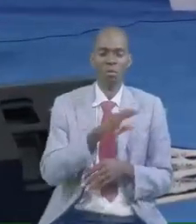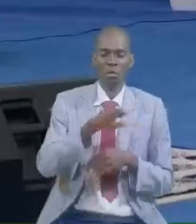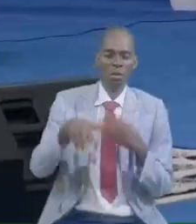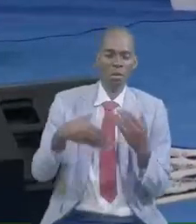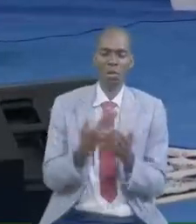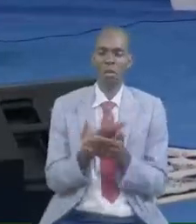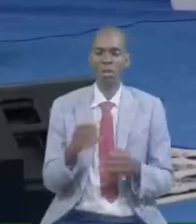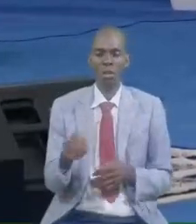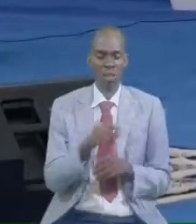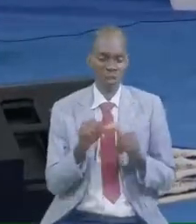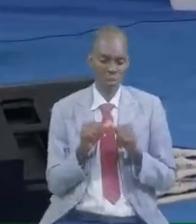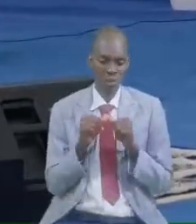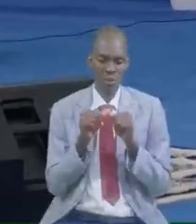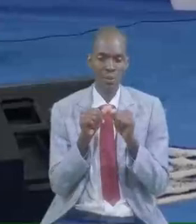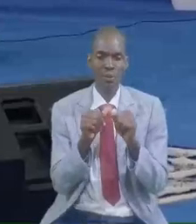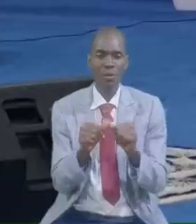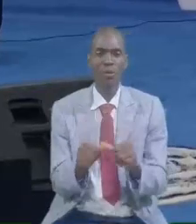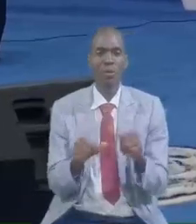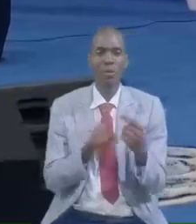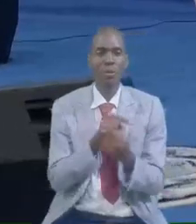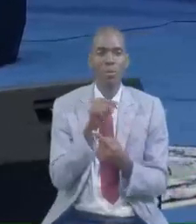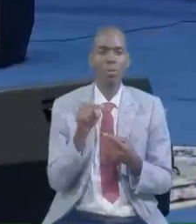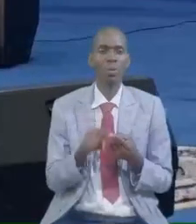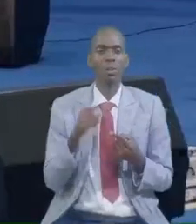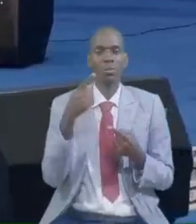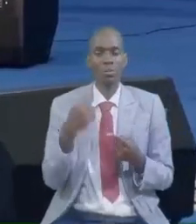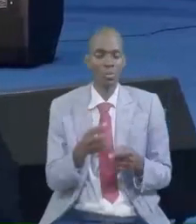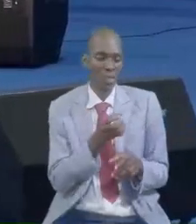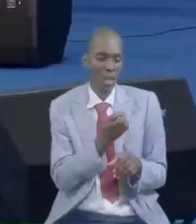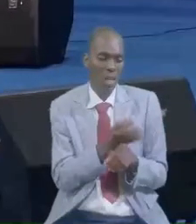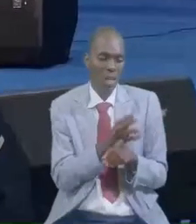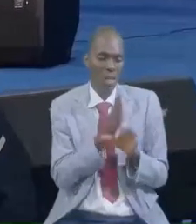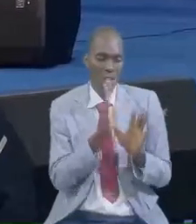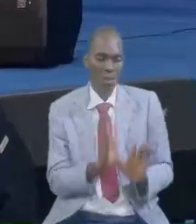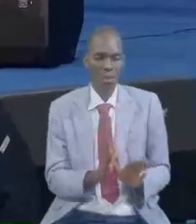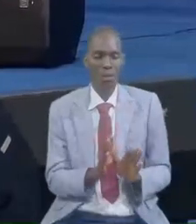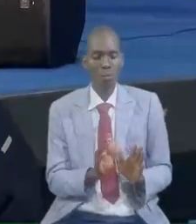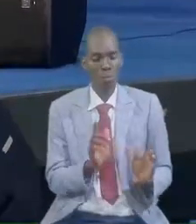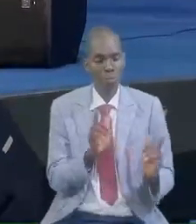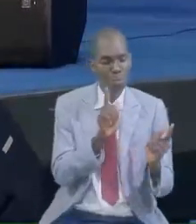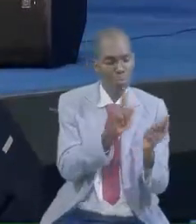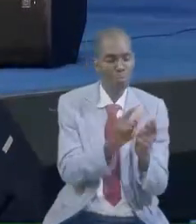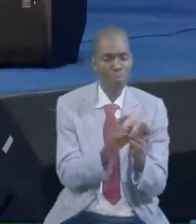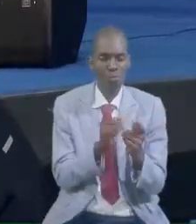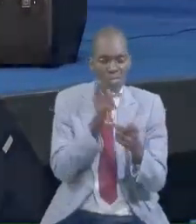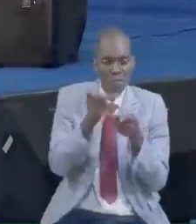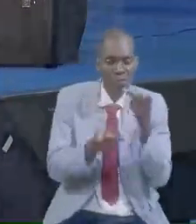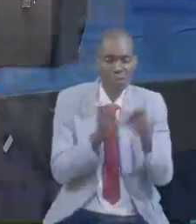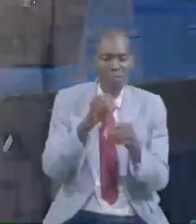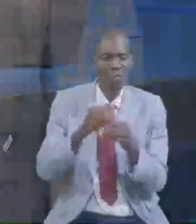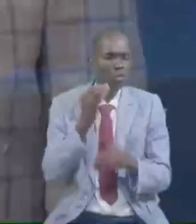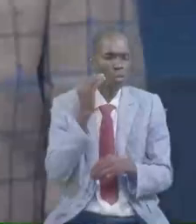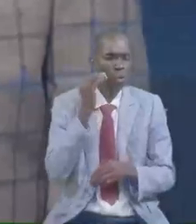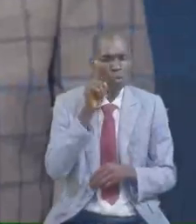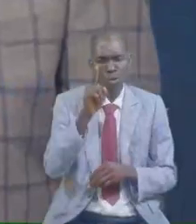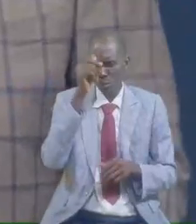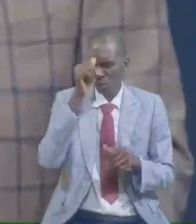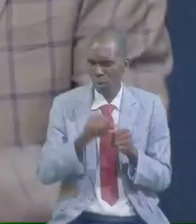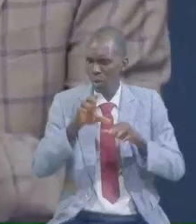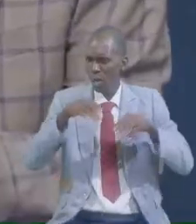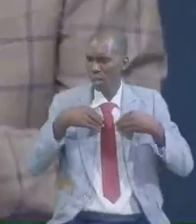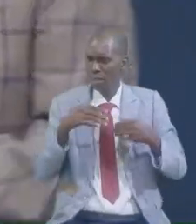eux tous persévéraient quand les conseillers, quand ils vont les visiter, ils ont donné leur vie